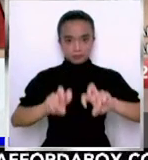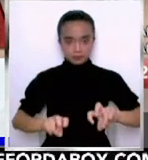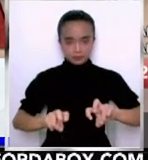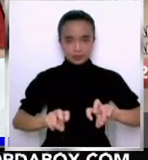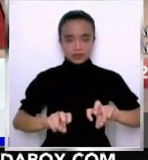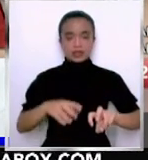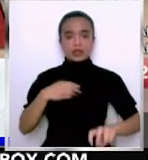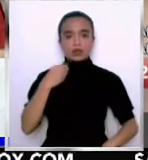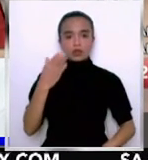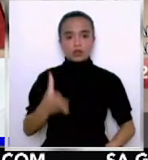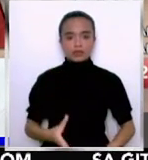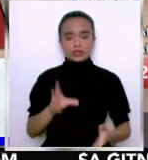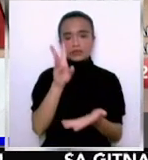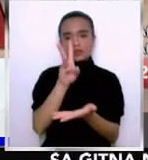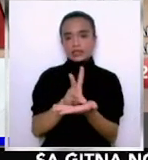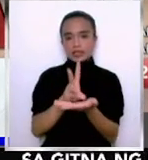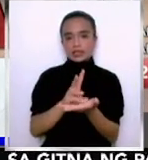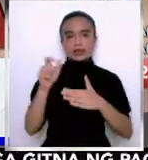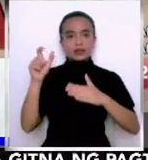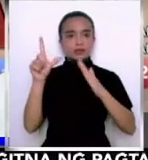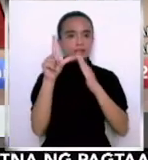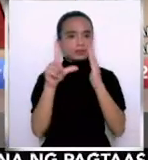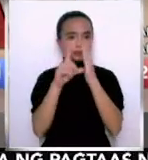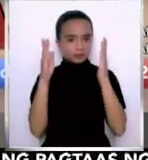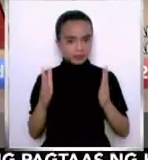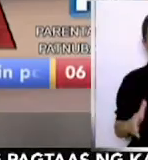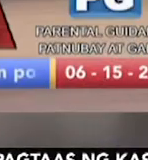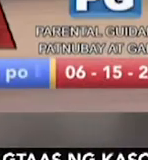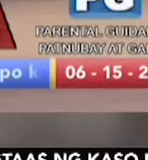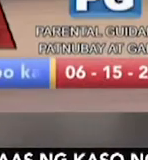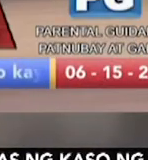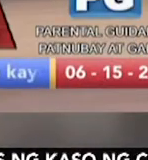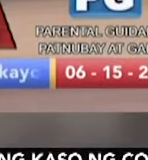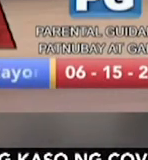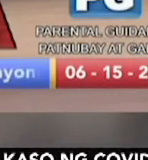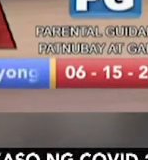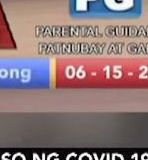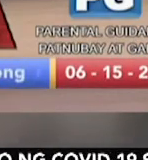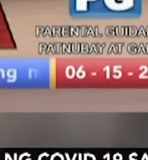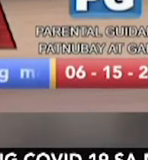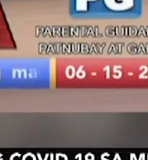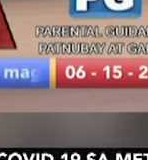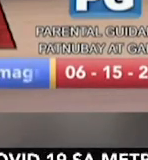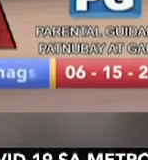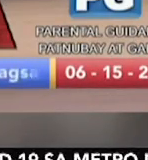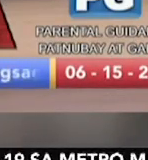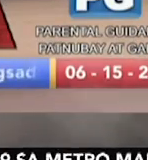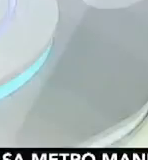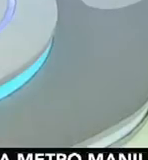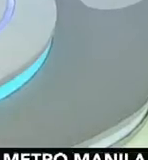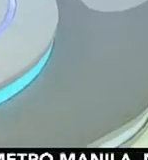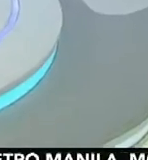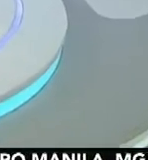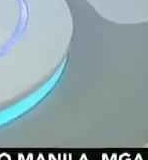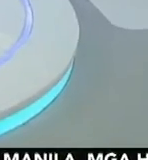Prosecutor ng Mandaluyong. Oscar Oida, Nakatutok, 24 Oras.